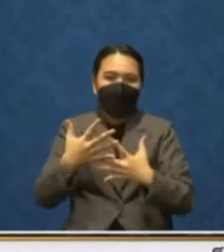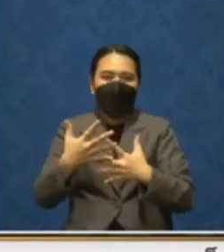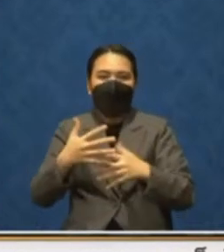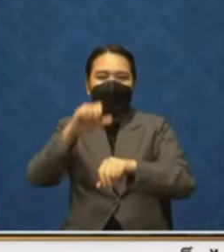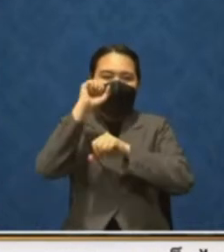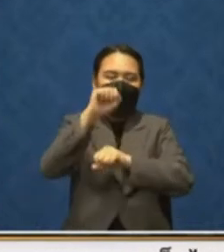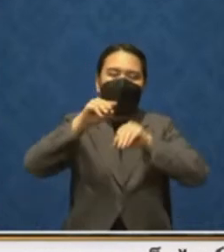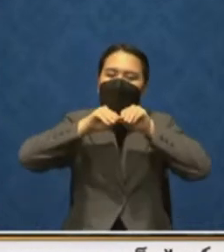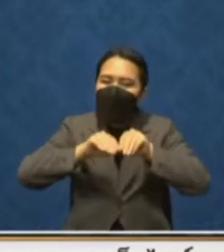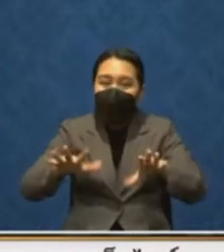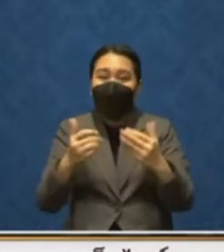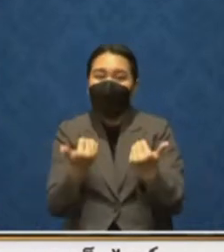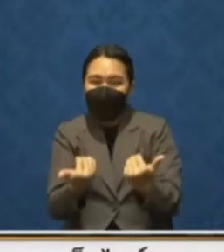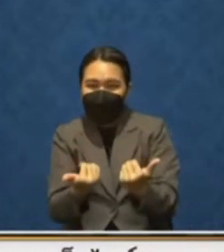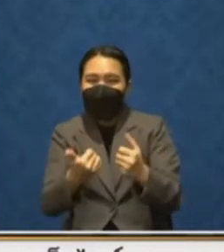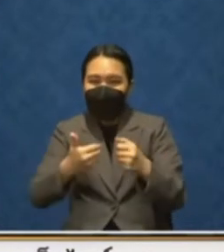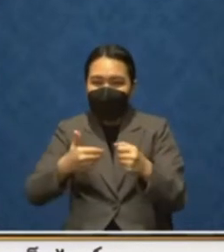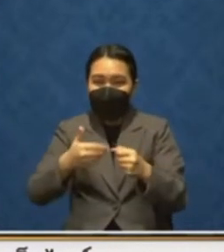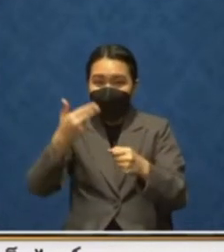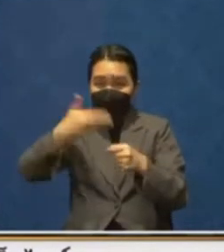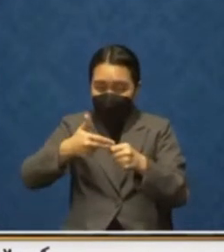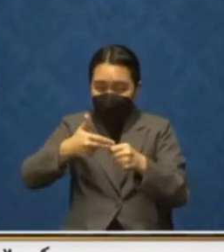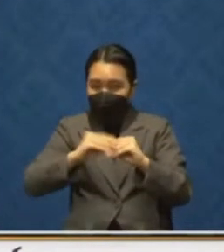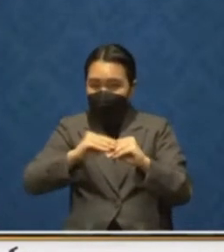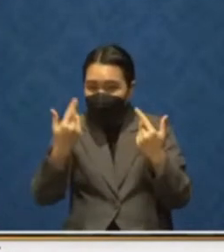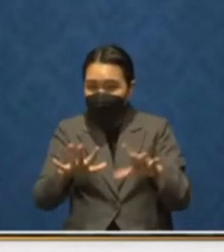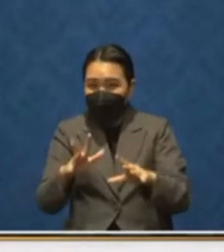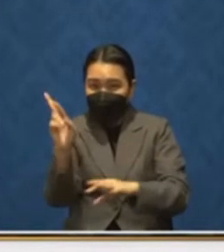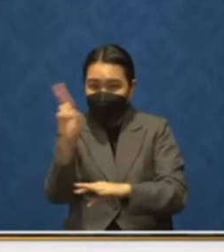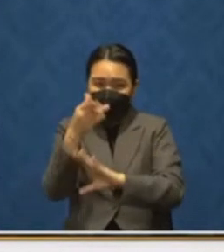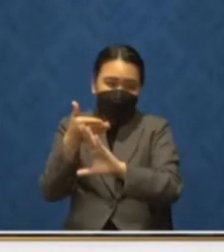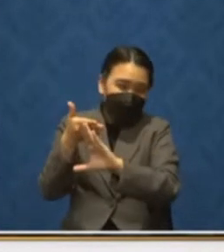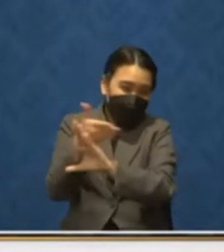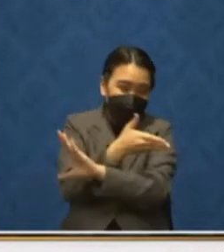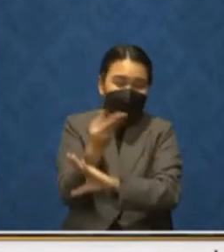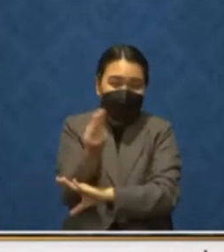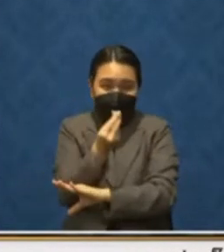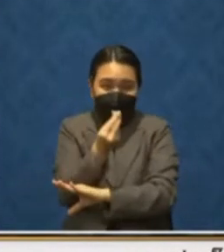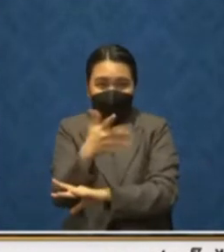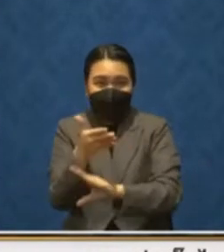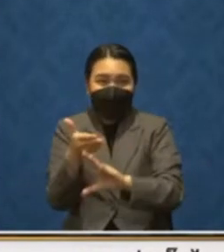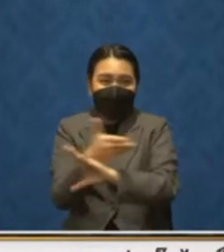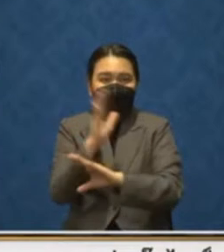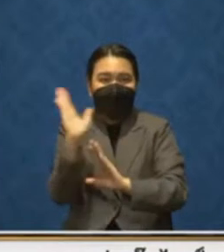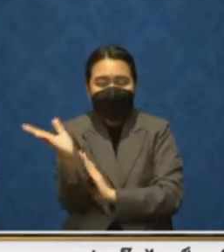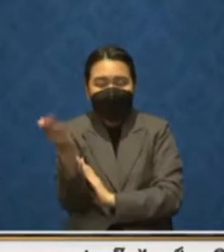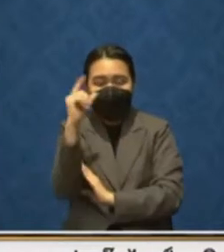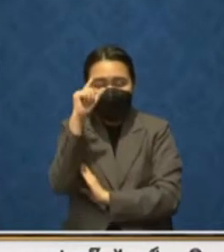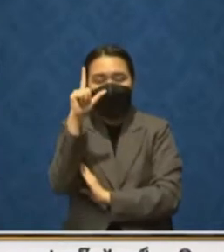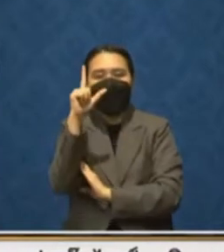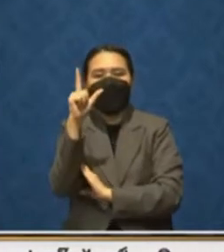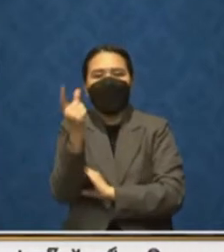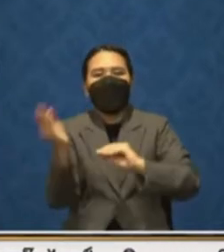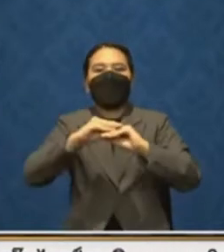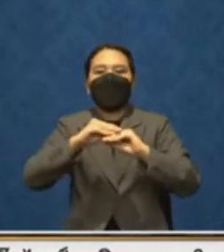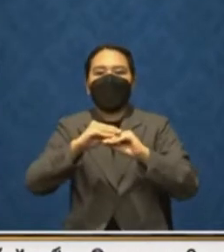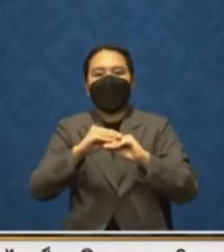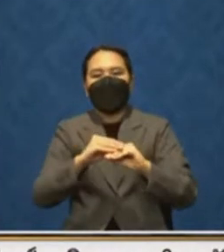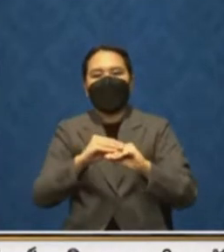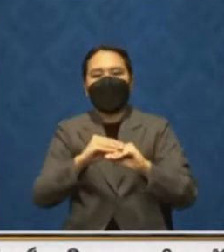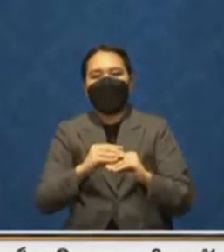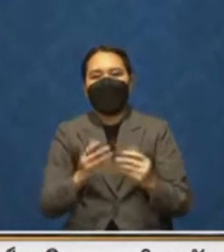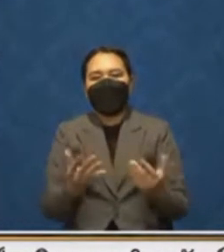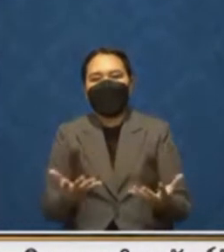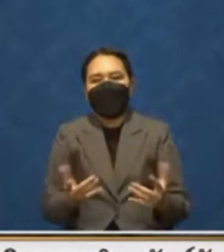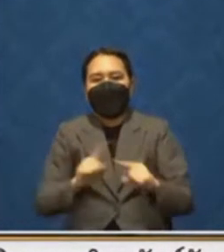แล้วจ้าวันนี้รีบเติมนะก่อนเที่ยงคืนไอ้คนก็บ้าจี้ไปเติมกันตอนกลางคืนตื่นเช้ามามันขึ้นอีกแหละน่ารักขึ้น